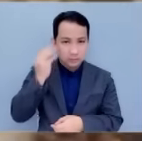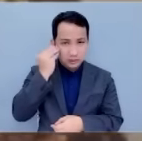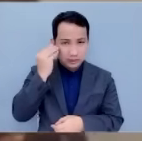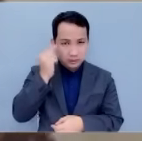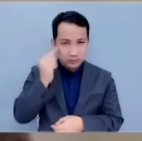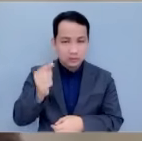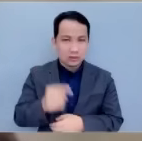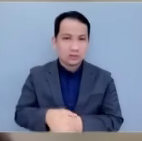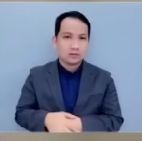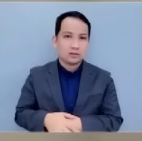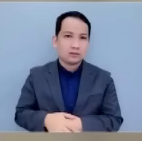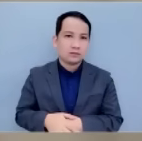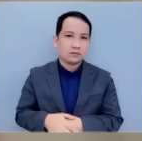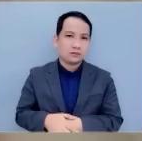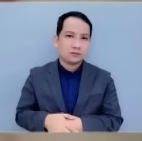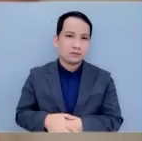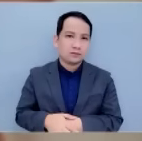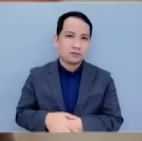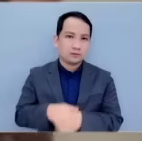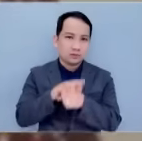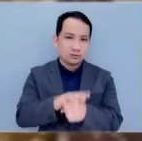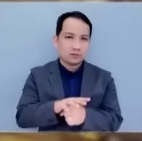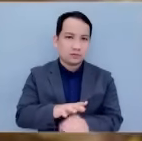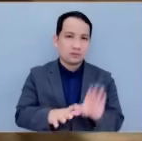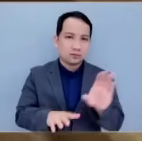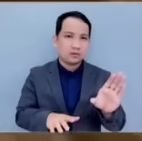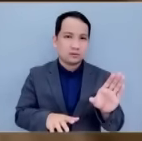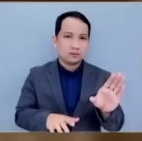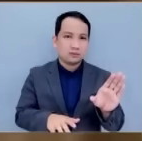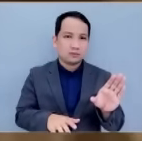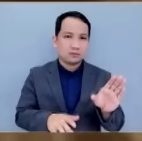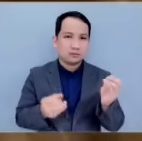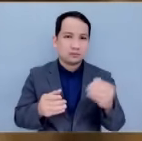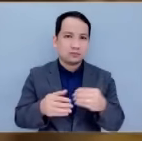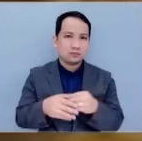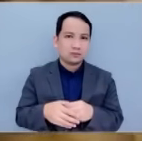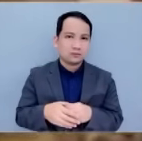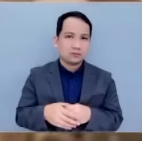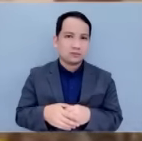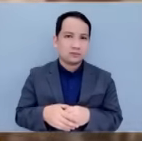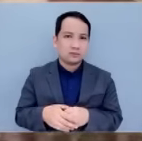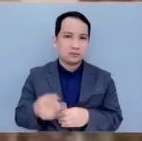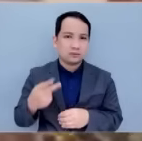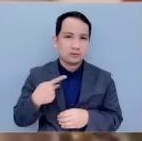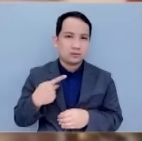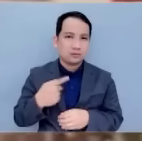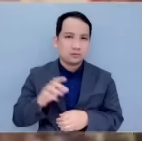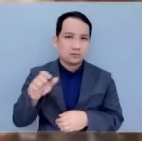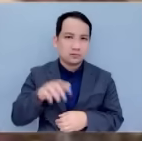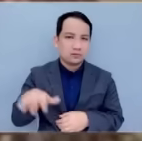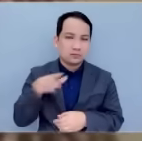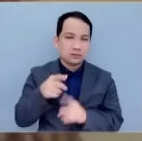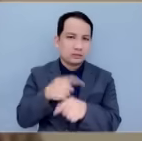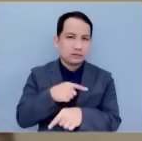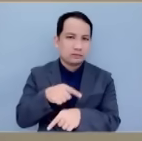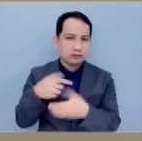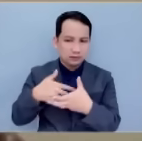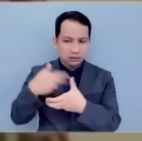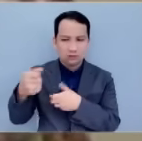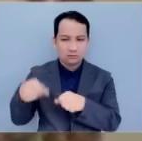There's a lot of pressure to change Mig Zubiri. But it's all coming from outside the Senate, not within